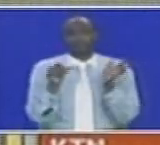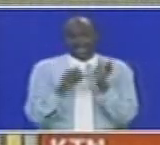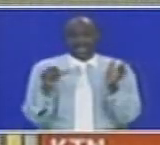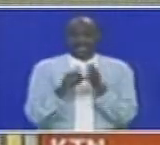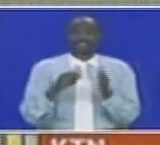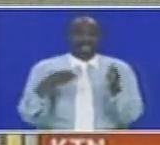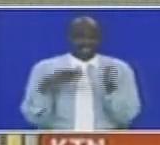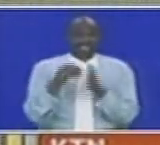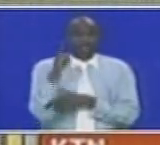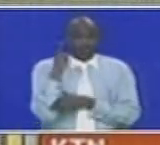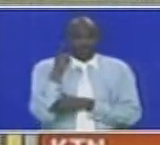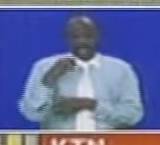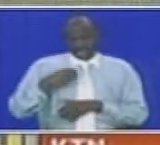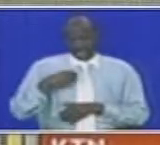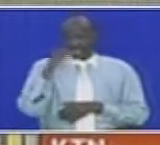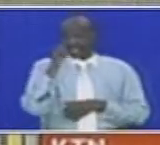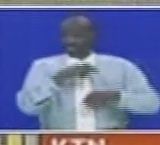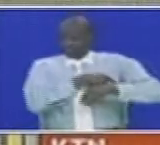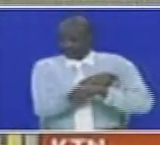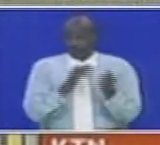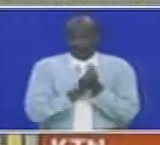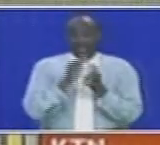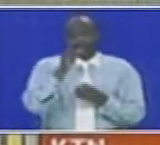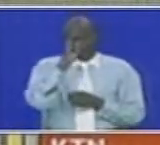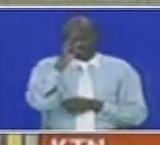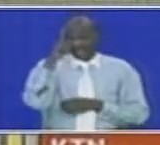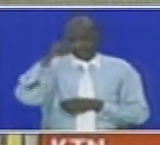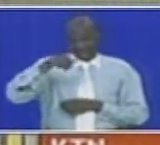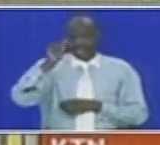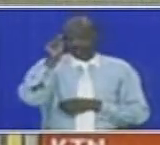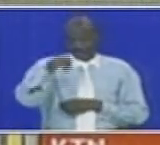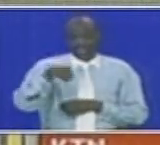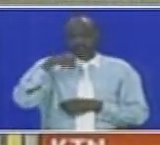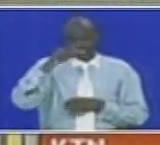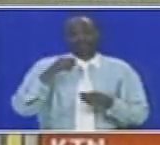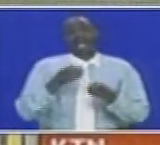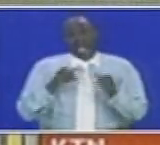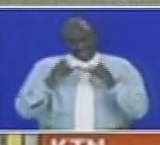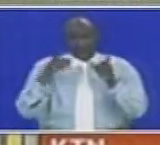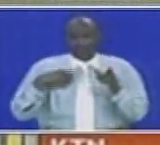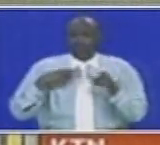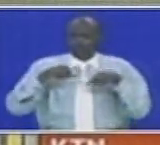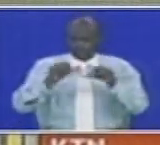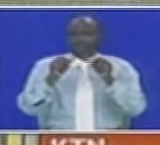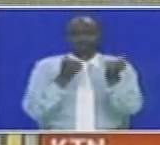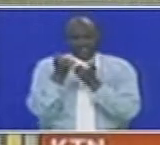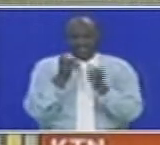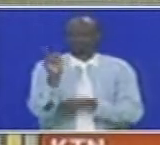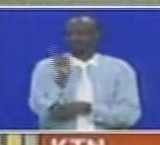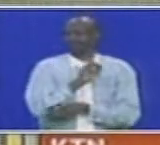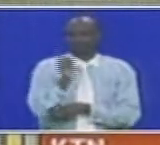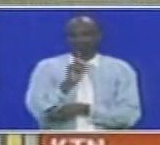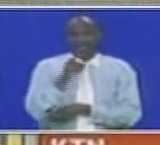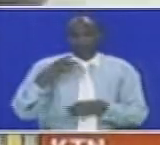wa utawala wakionywa dhidi ya kuwaruhusu wafanyibiashara hawa kuendeleza biashara hii. Majina ya wauzaji sugu 1000